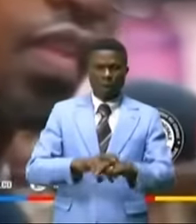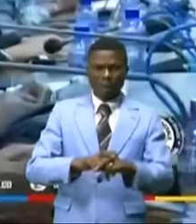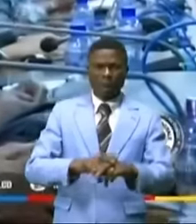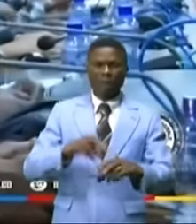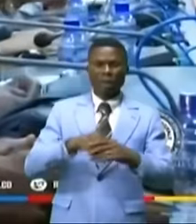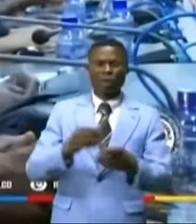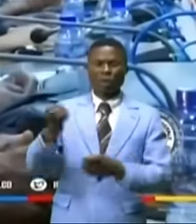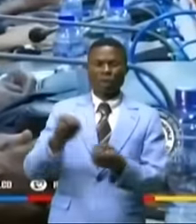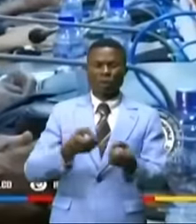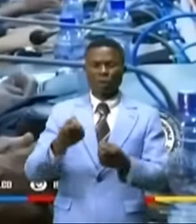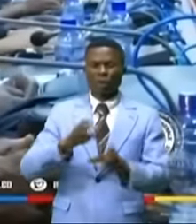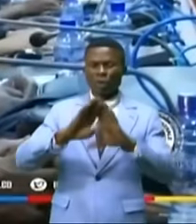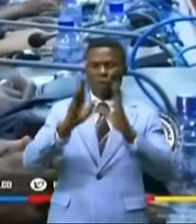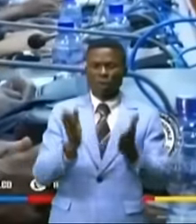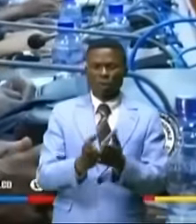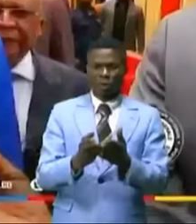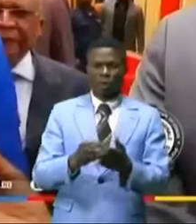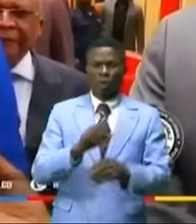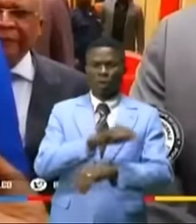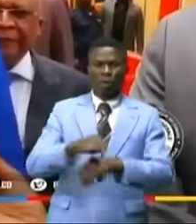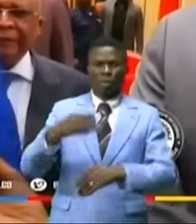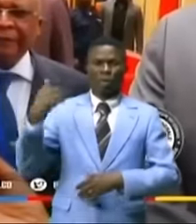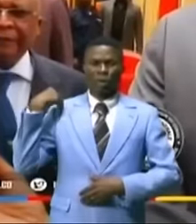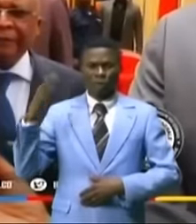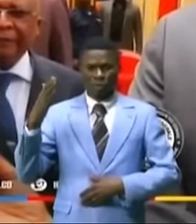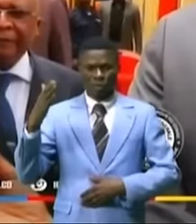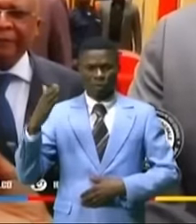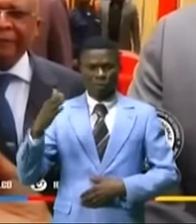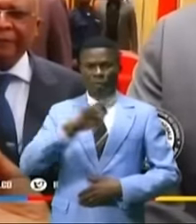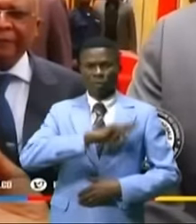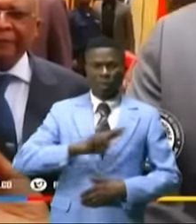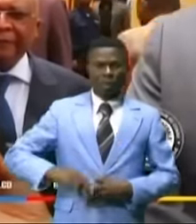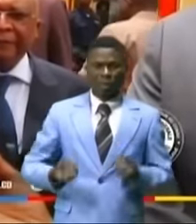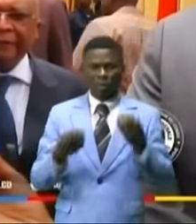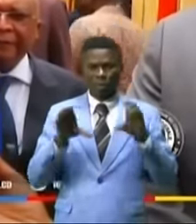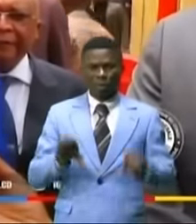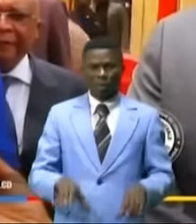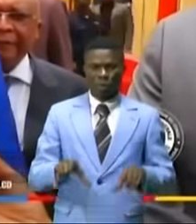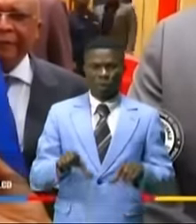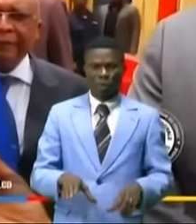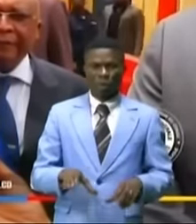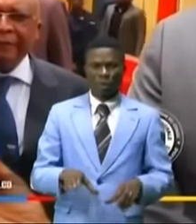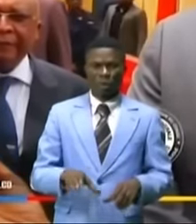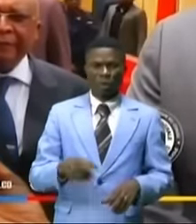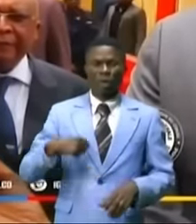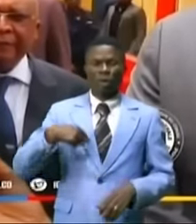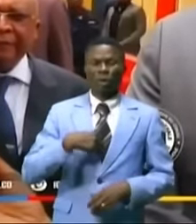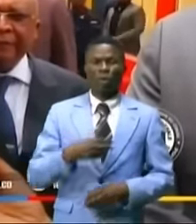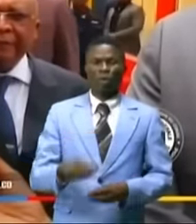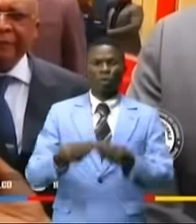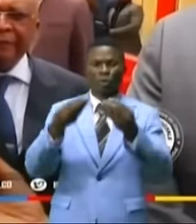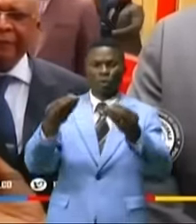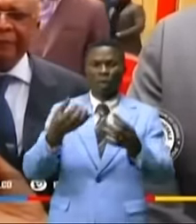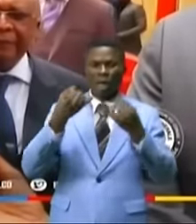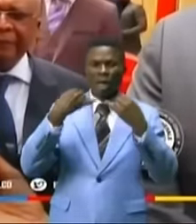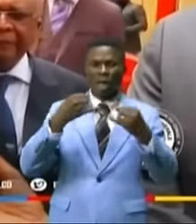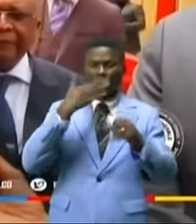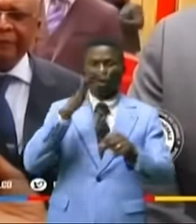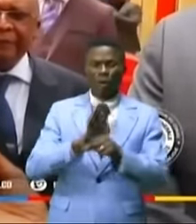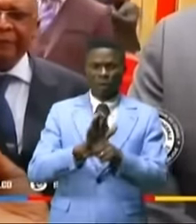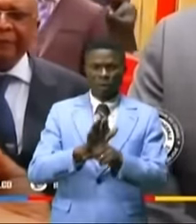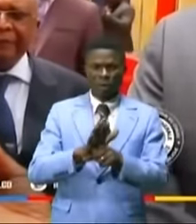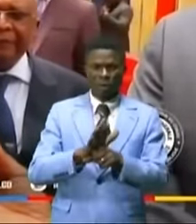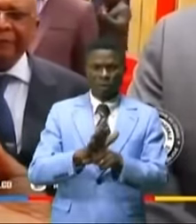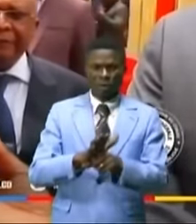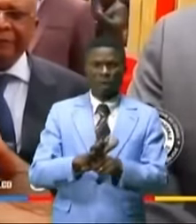la gestion de toute entité publique. C'est la République démocratique du Congo et nous leur avons donné les assurances qu'il y a